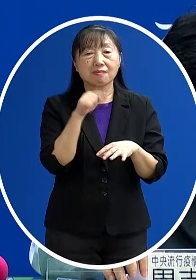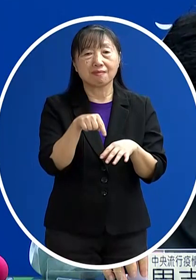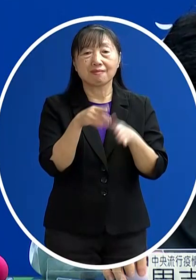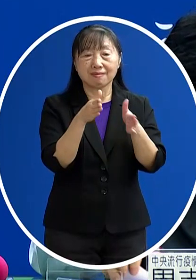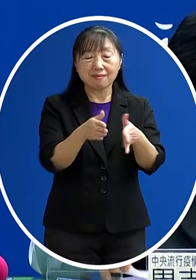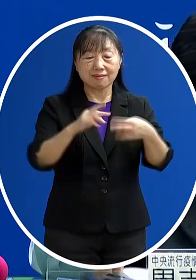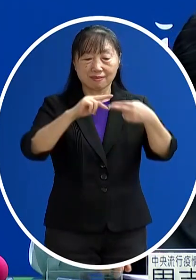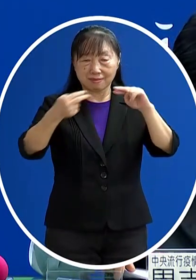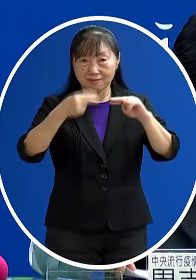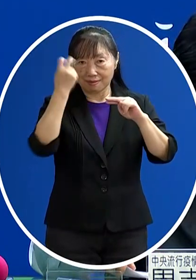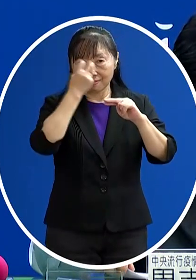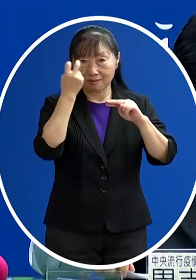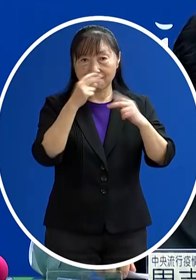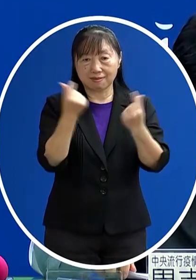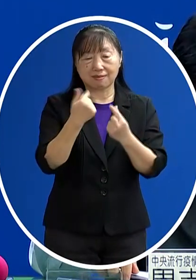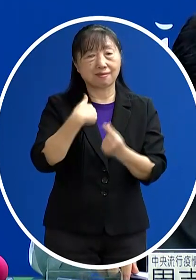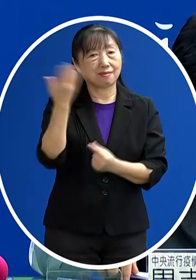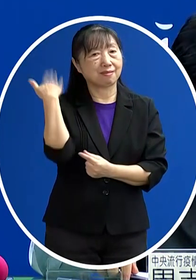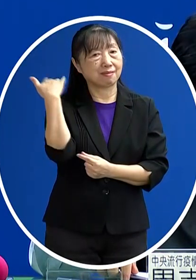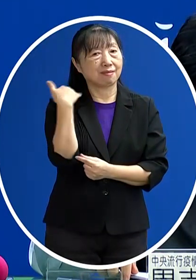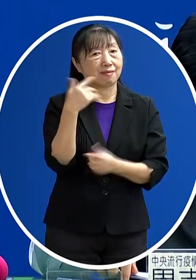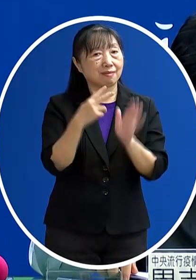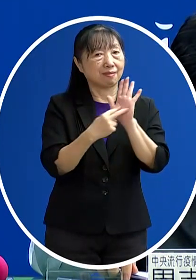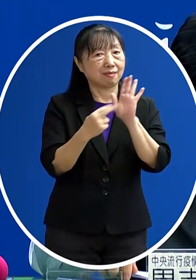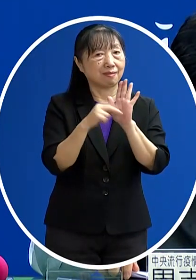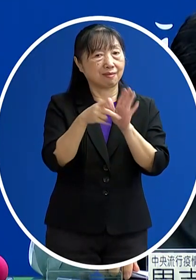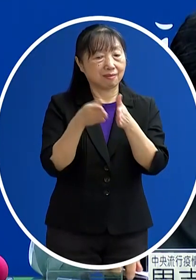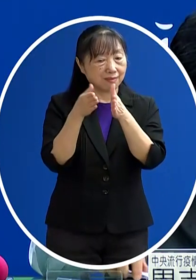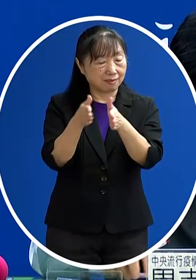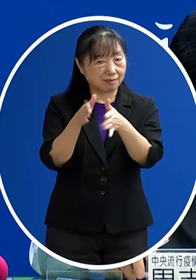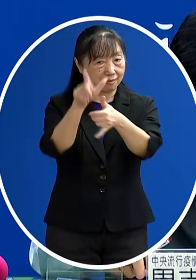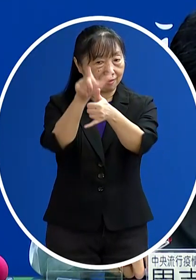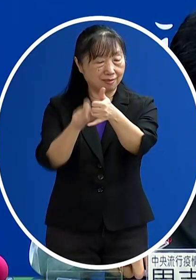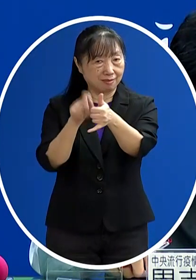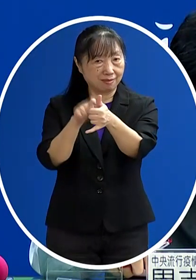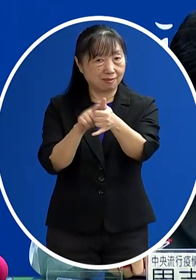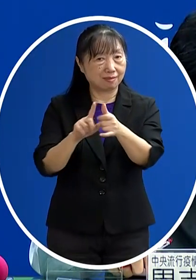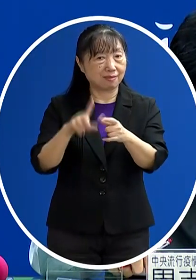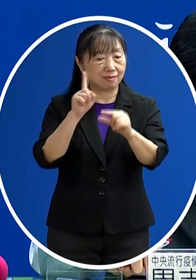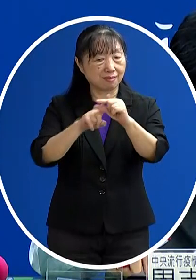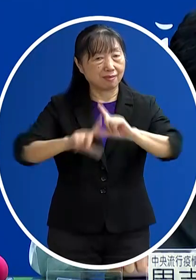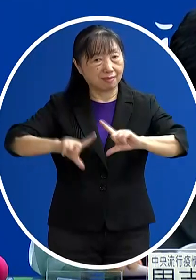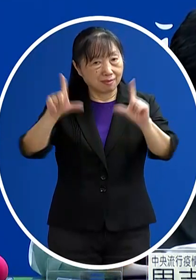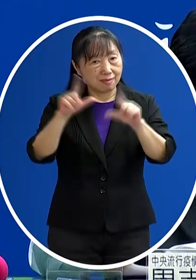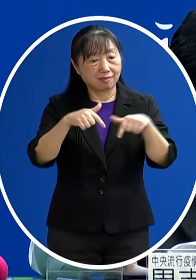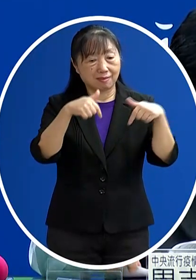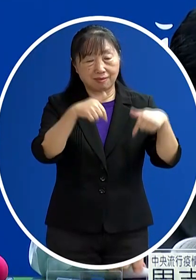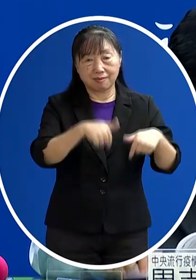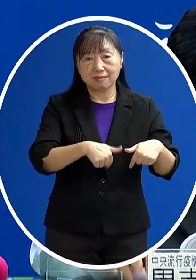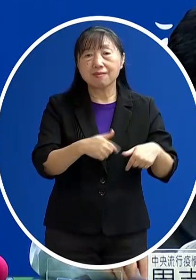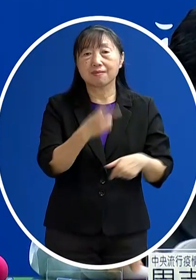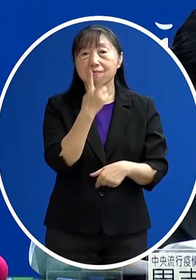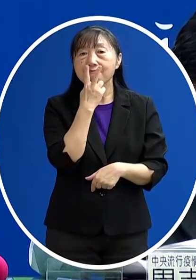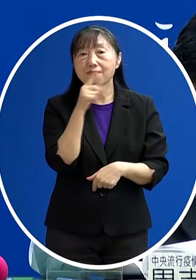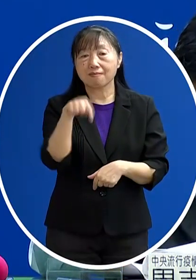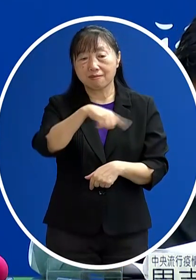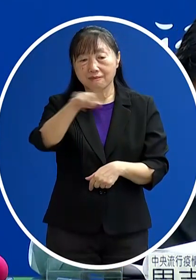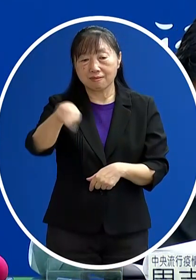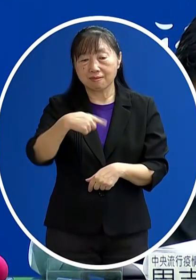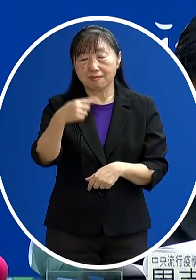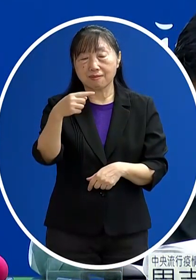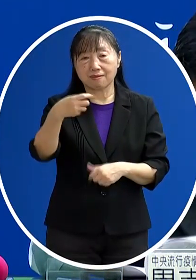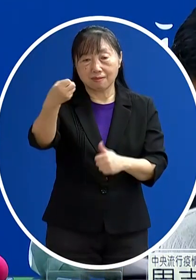從這個基因定序有符合我們先前所說的有鎖定這個中東或者是西亞來的這個病毒跟可能的